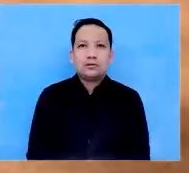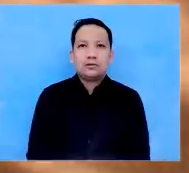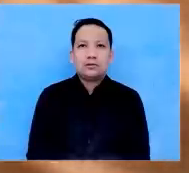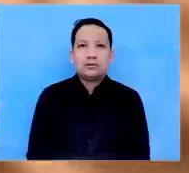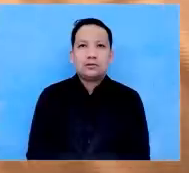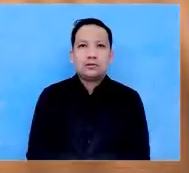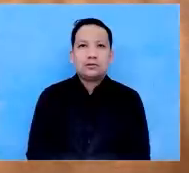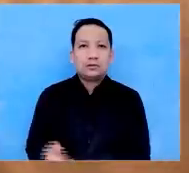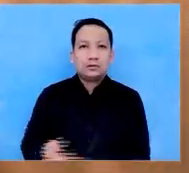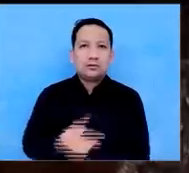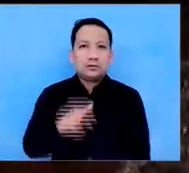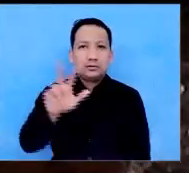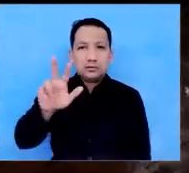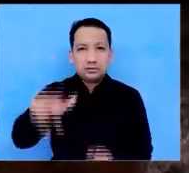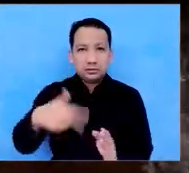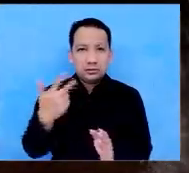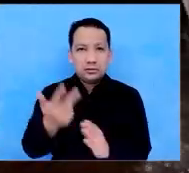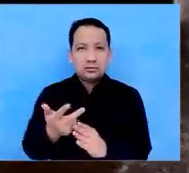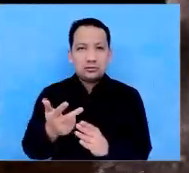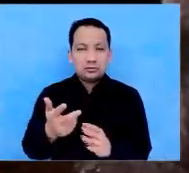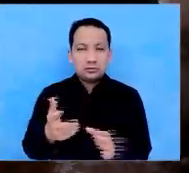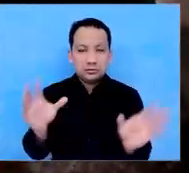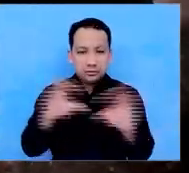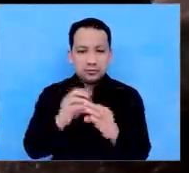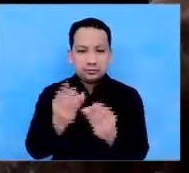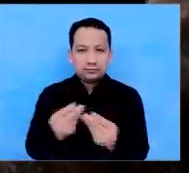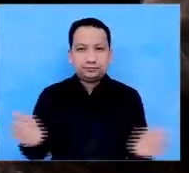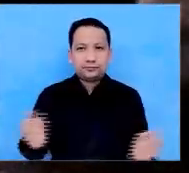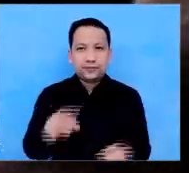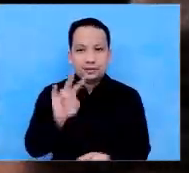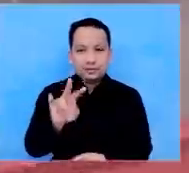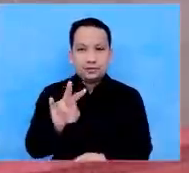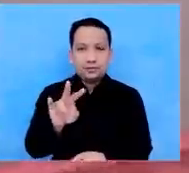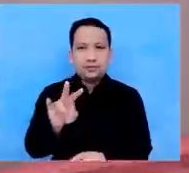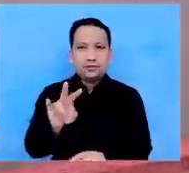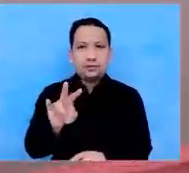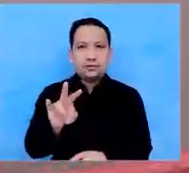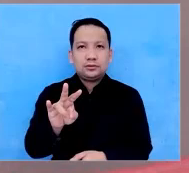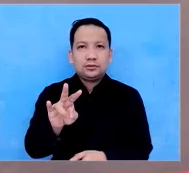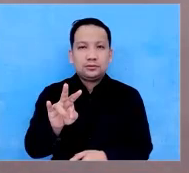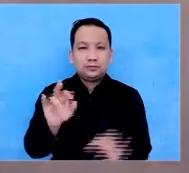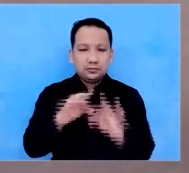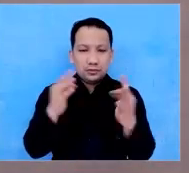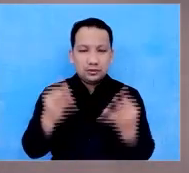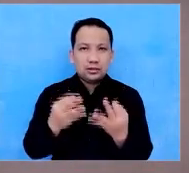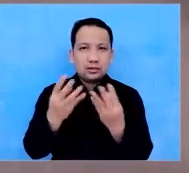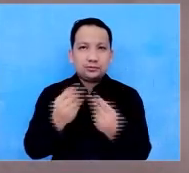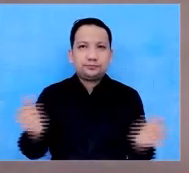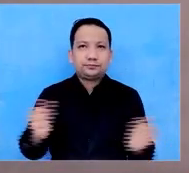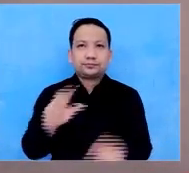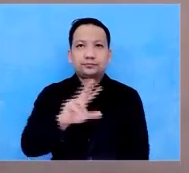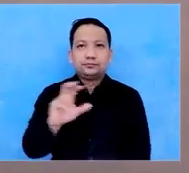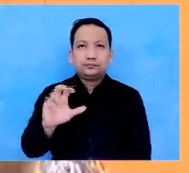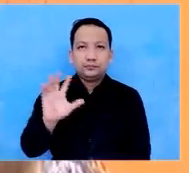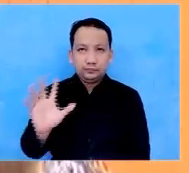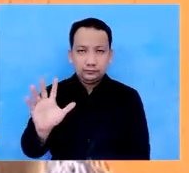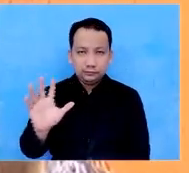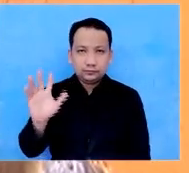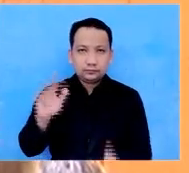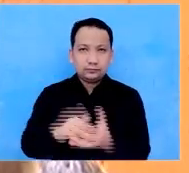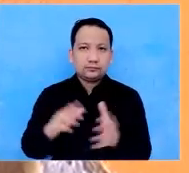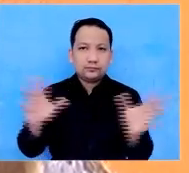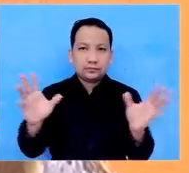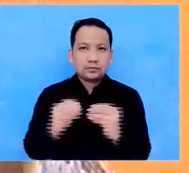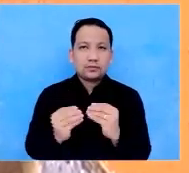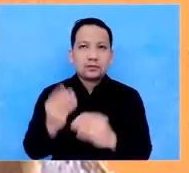Tumagal ng halos 3 oras bago naapula ang apoy. 7 pamilya pa ang nawala ng tirahan. Aabot naman sa 350,000 pesos ang halaga